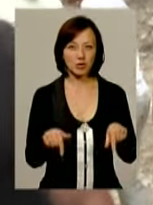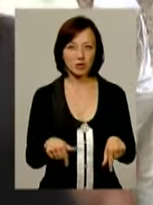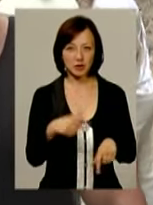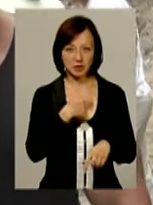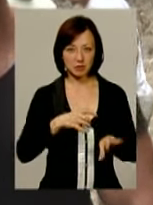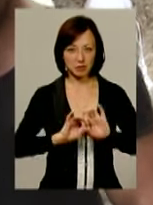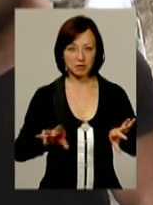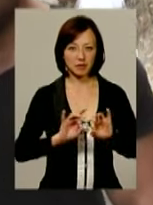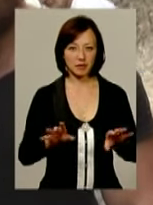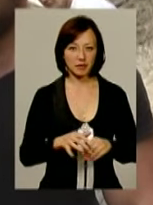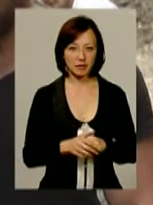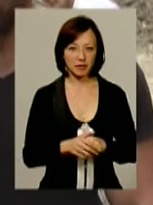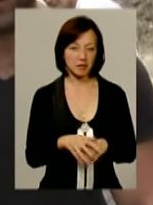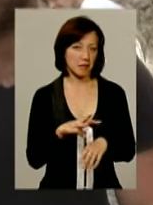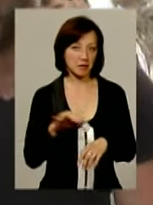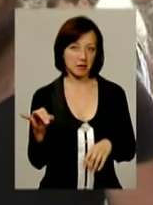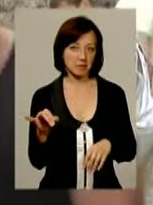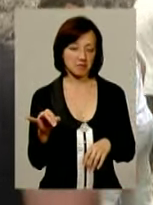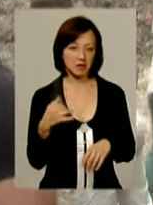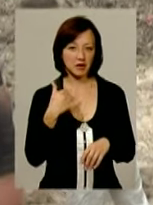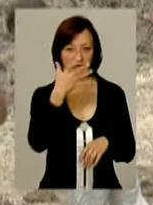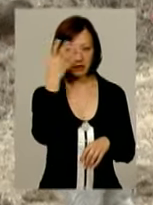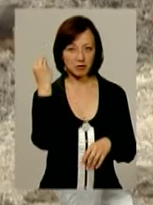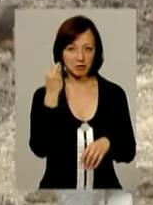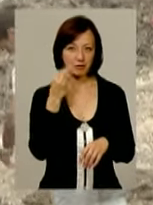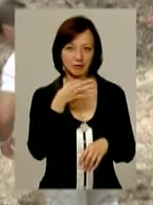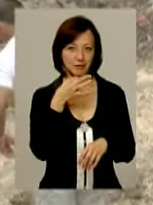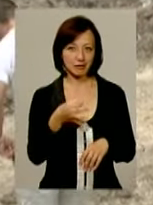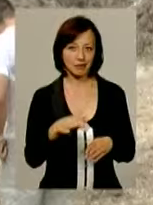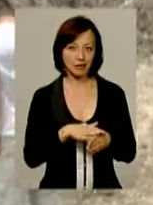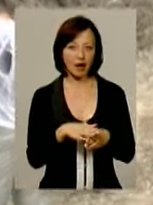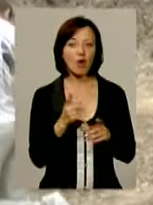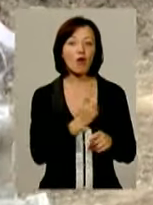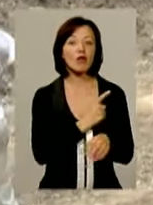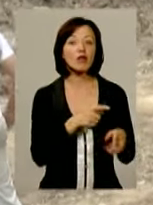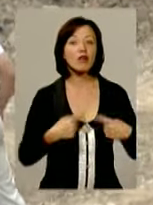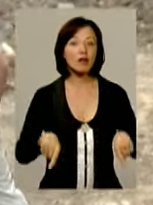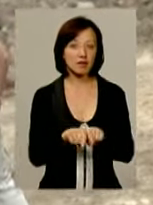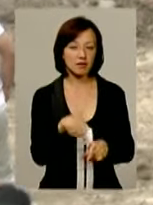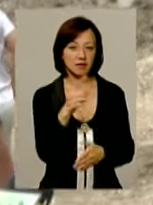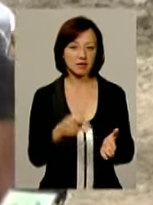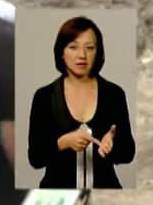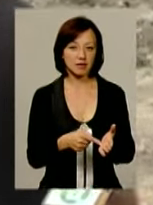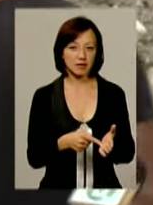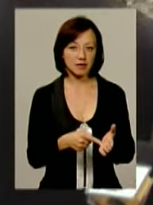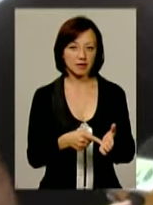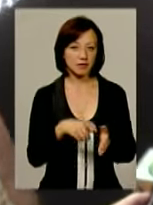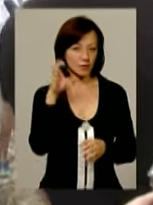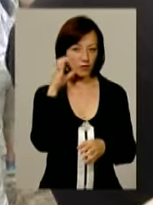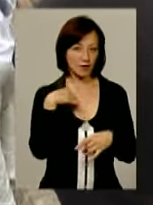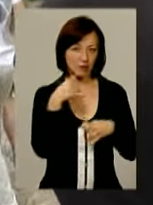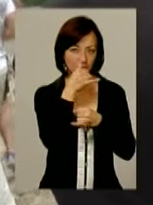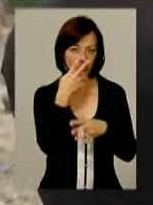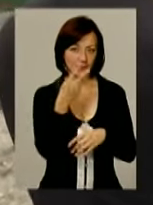скажіть, будь ласка? Ми? Да. Я забув, не помню. Але ж ви охороняєте сьогодні цю ділянку? Слушай, я не